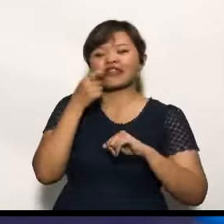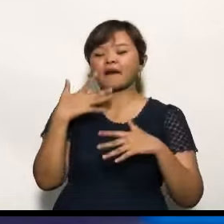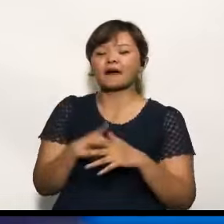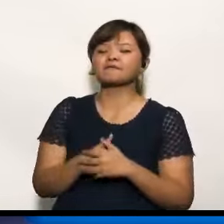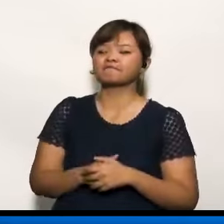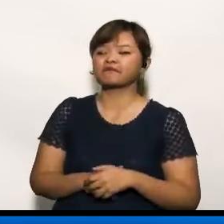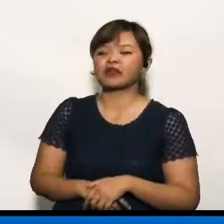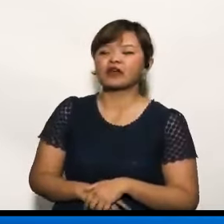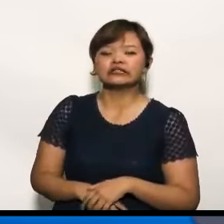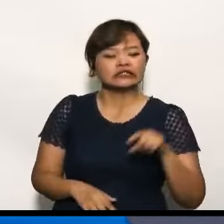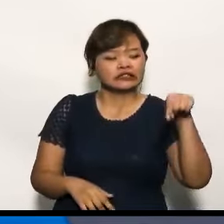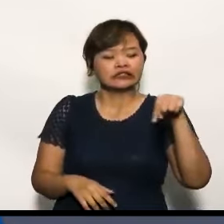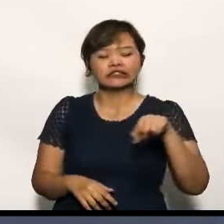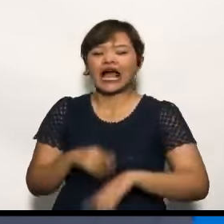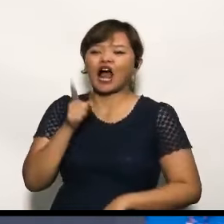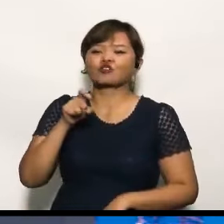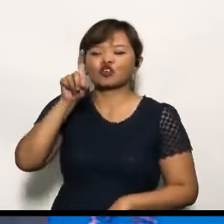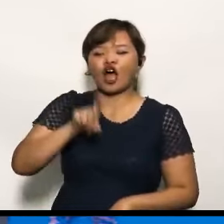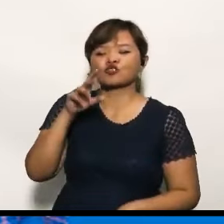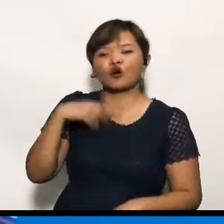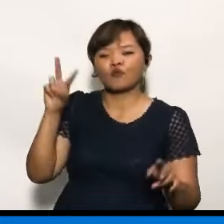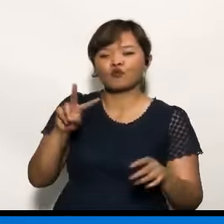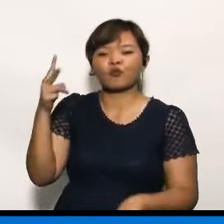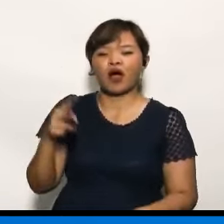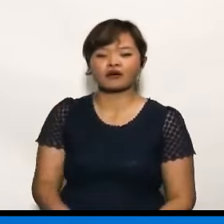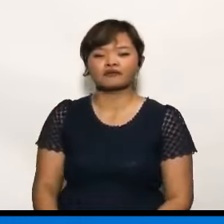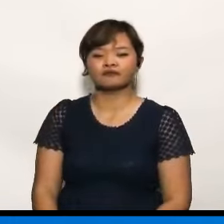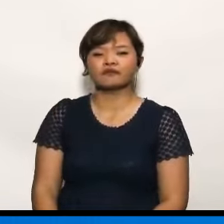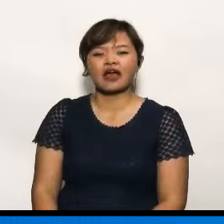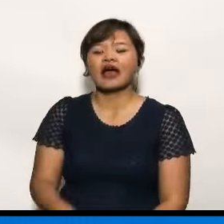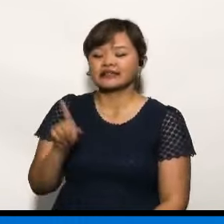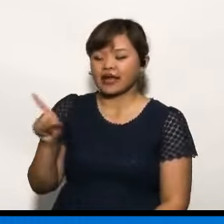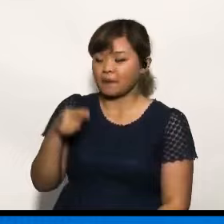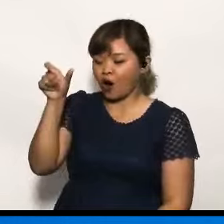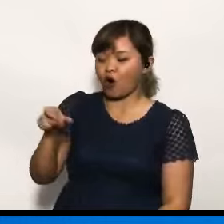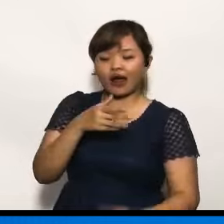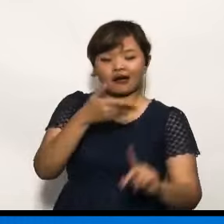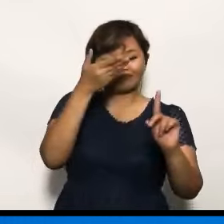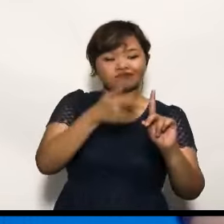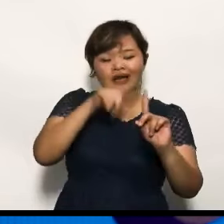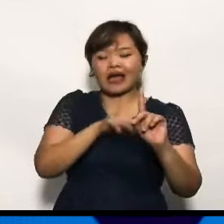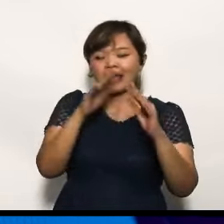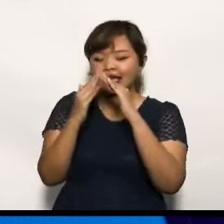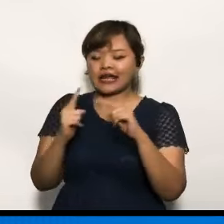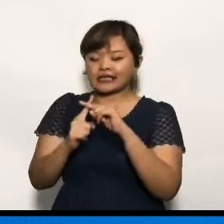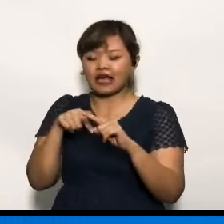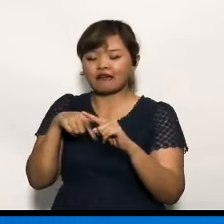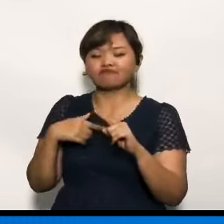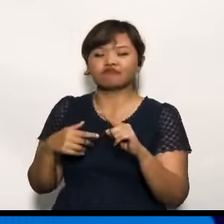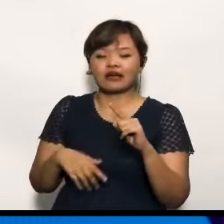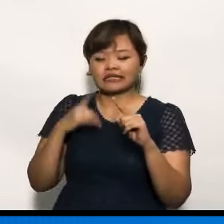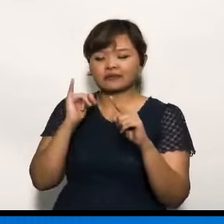Rame-rame mikirin ini orang harus berubah. Sampai ini orang udah gak di gereja pun, karena mereka terus